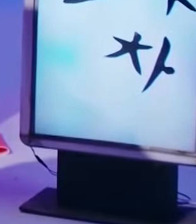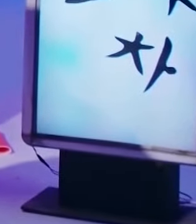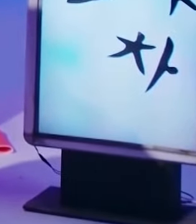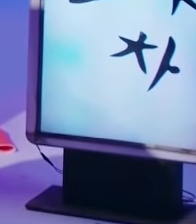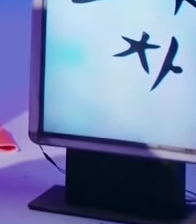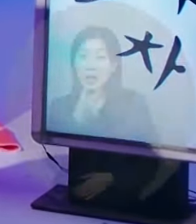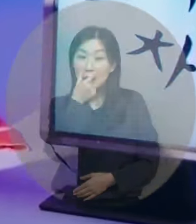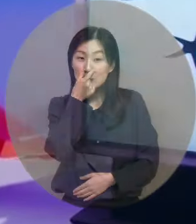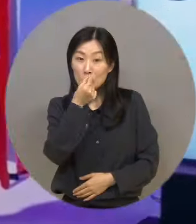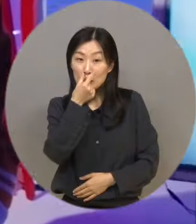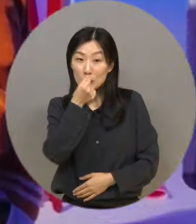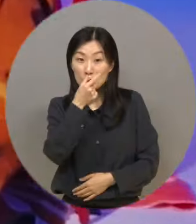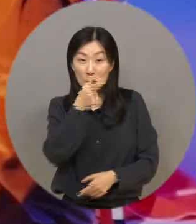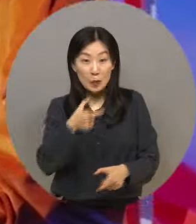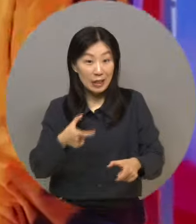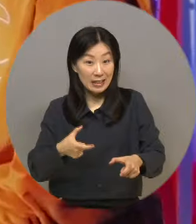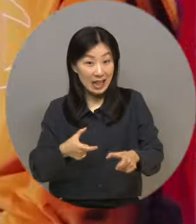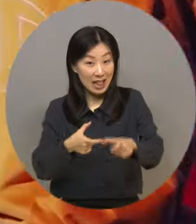소주도 한잔 할래.